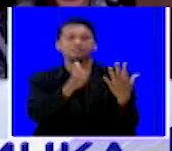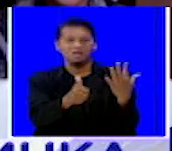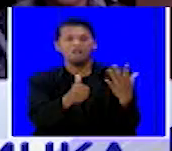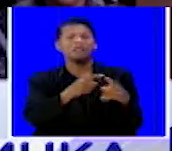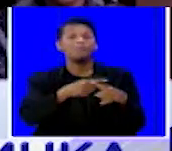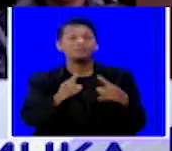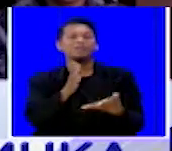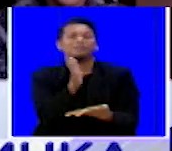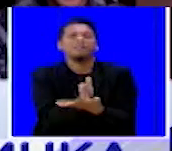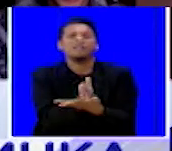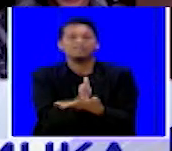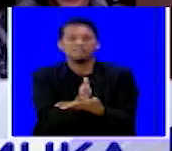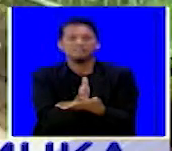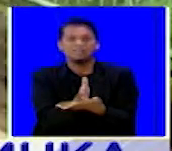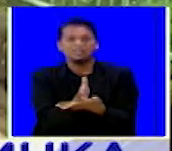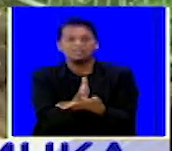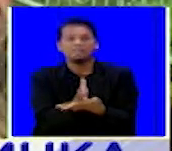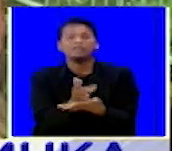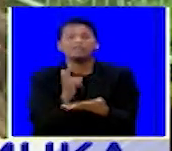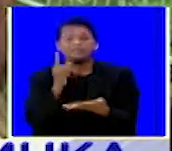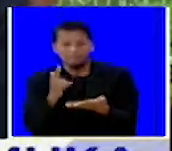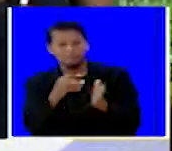dengan menerapkan protokol kesehatan.